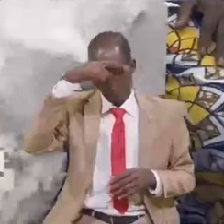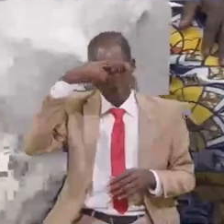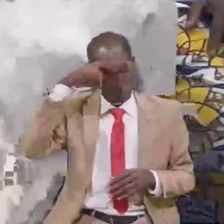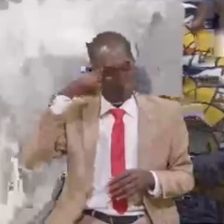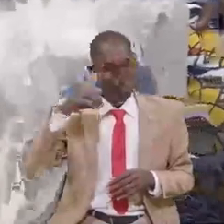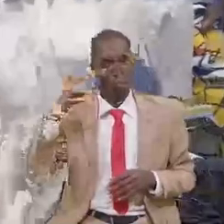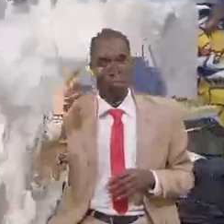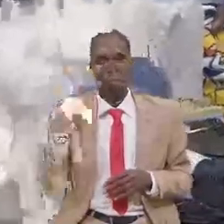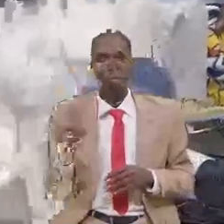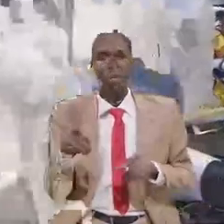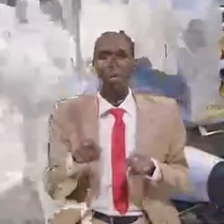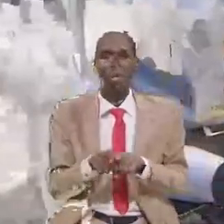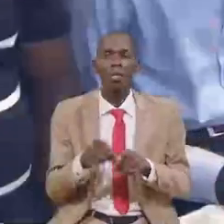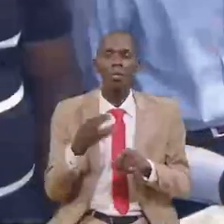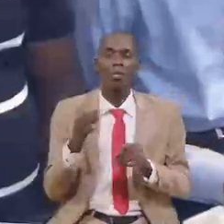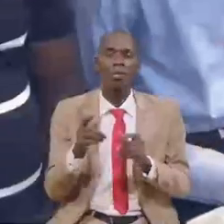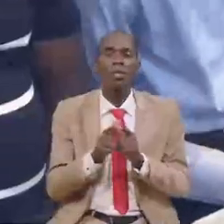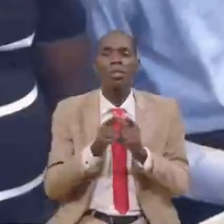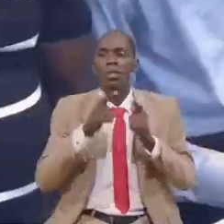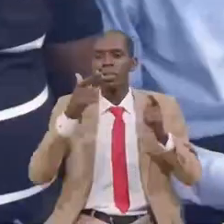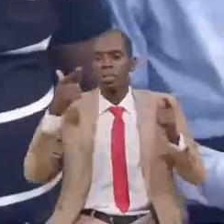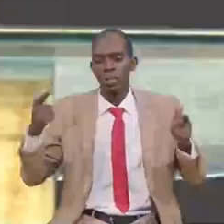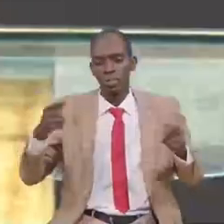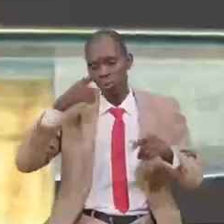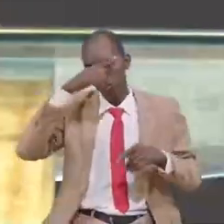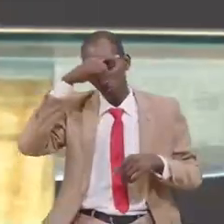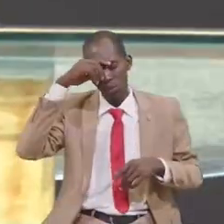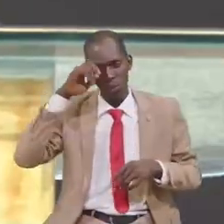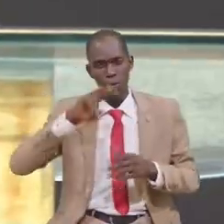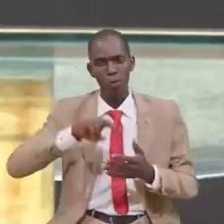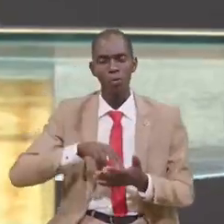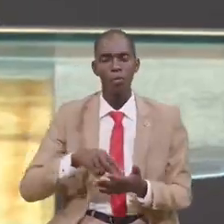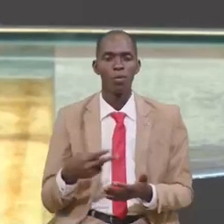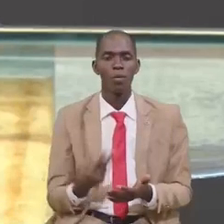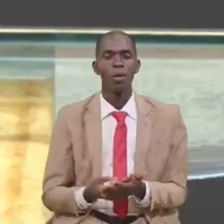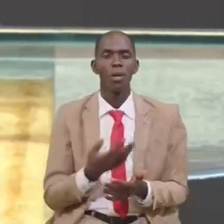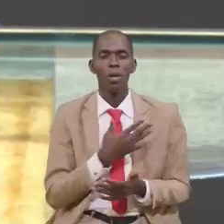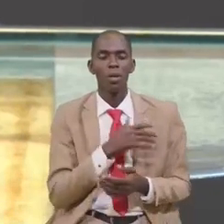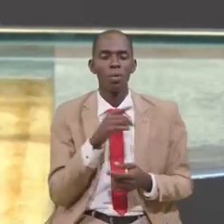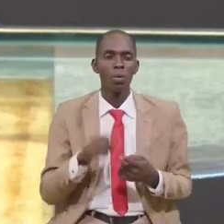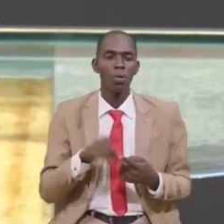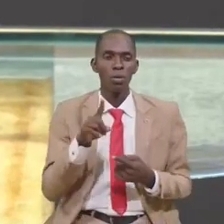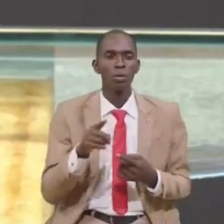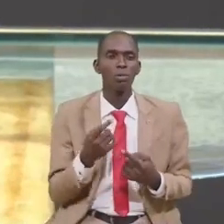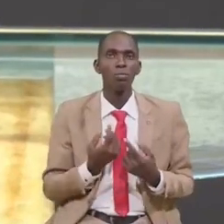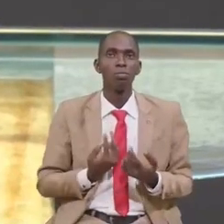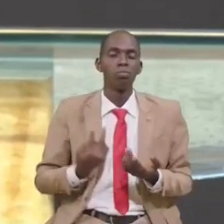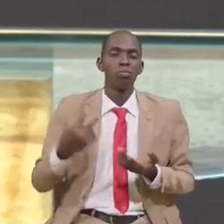jet de pierre et s'étant mis à genoux, pria. disant,